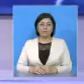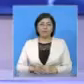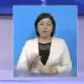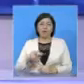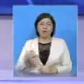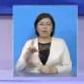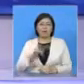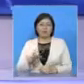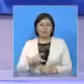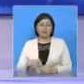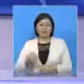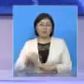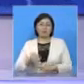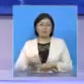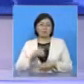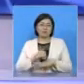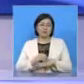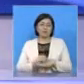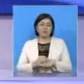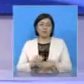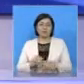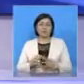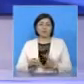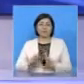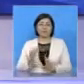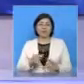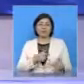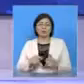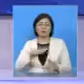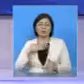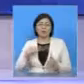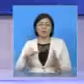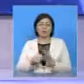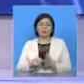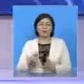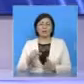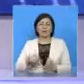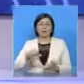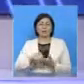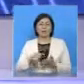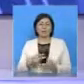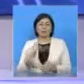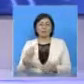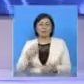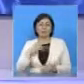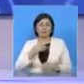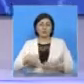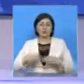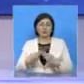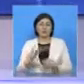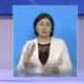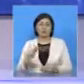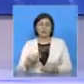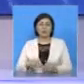Алға ауданында ауыл әкімдерінің сайлауына дайындық қызу. Алғадан барлығы 6 кандидат қатысады. Оның 2-і өзін-өзін ұсынса,